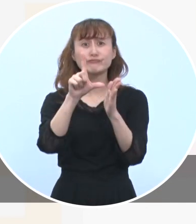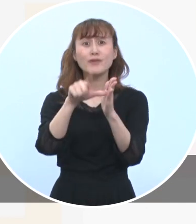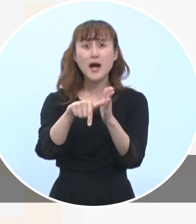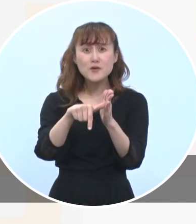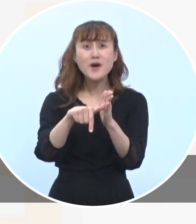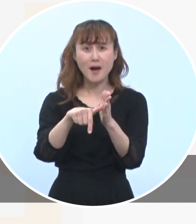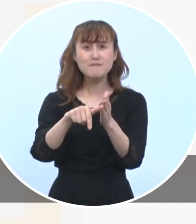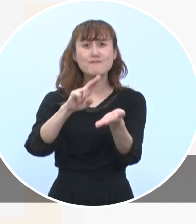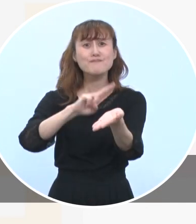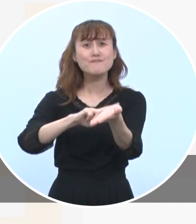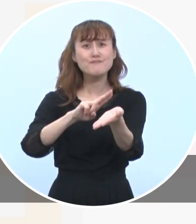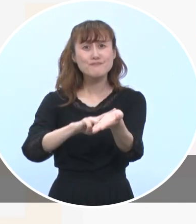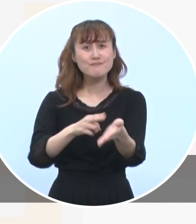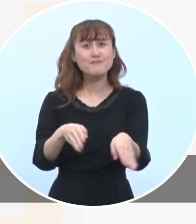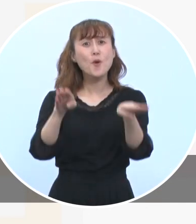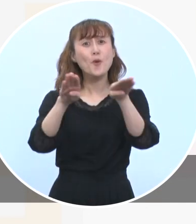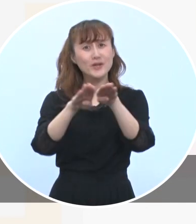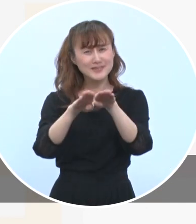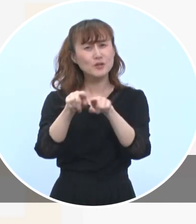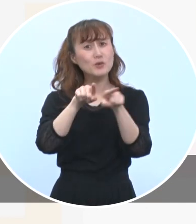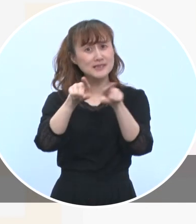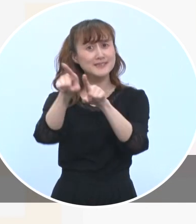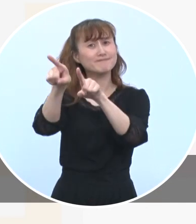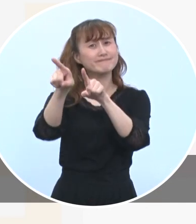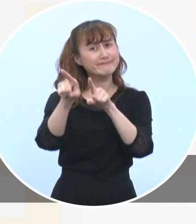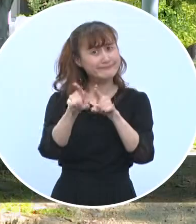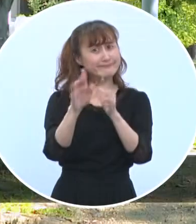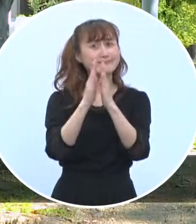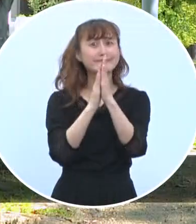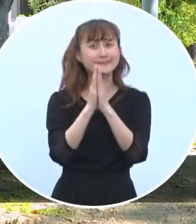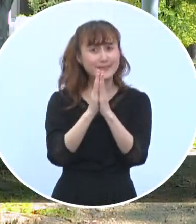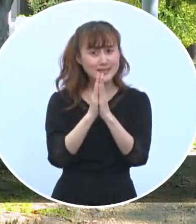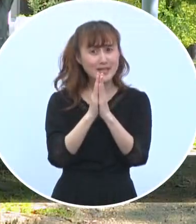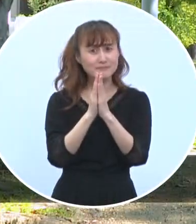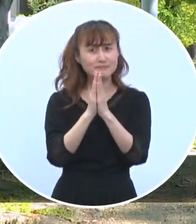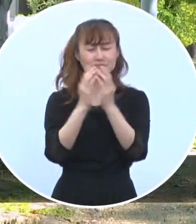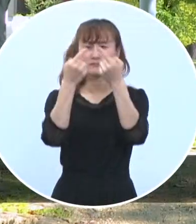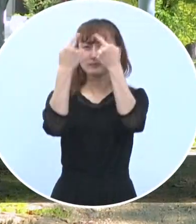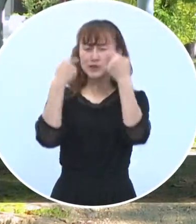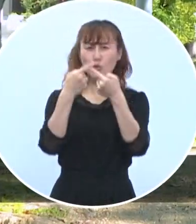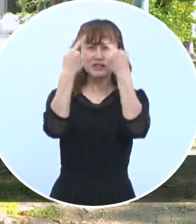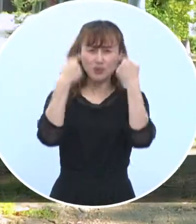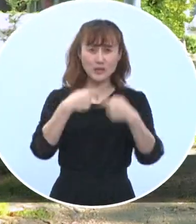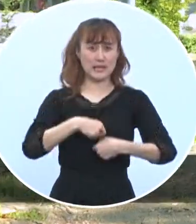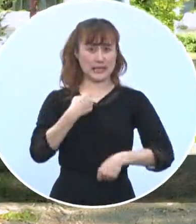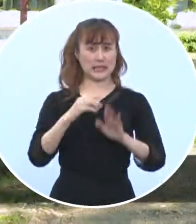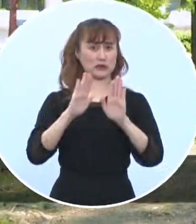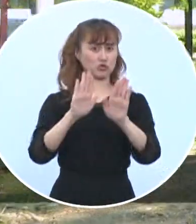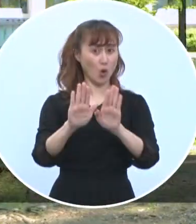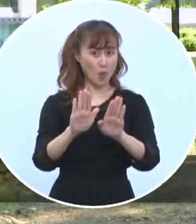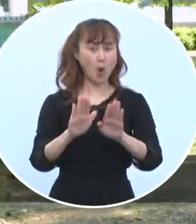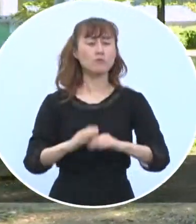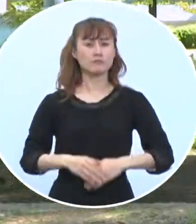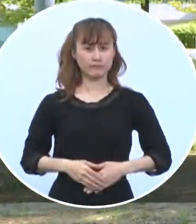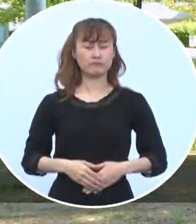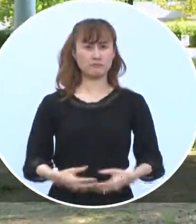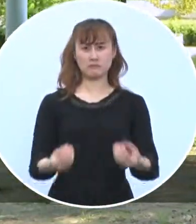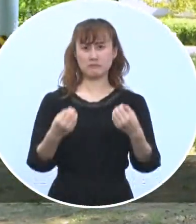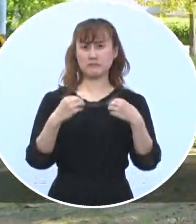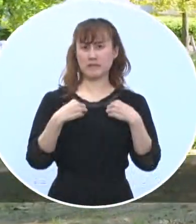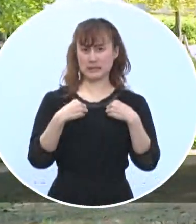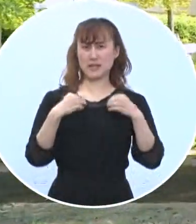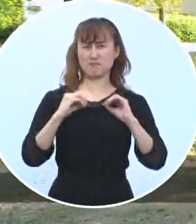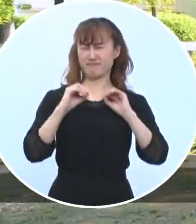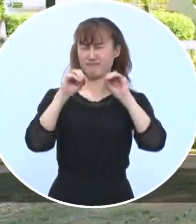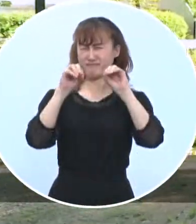は医療機関の指示に従ってください。 一人一人が正しく予防することで感染拡大を止